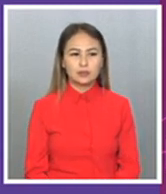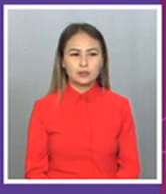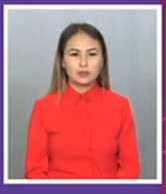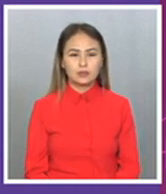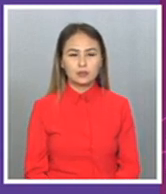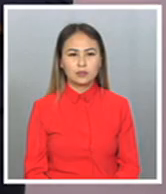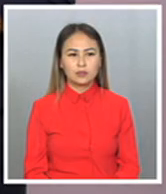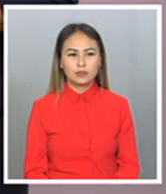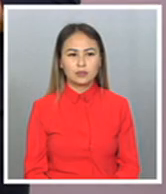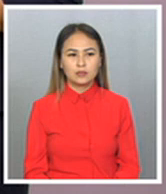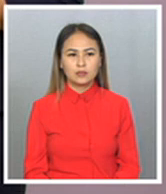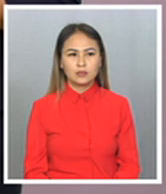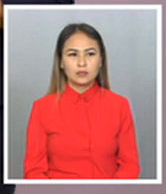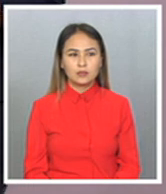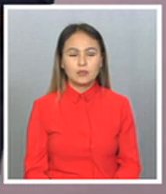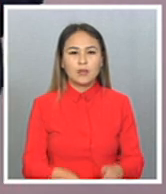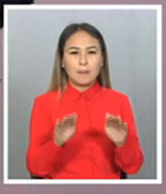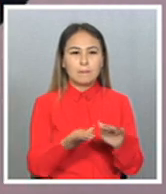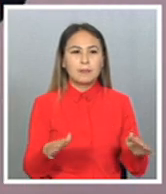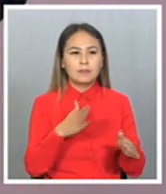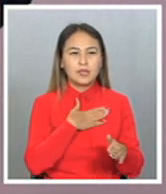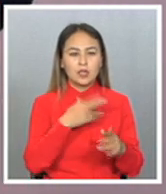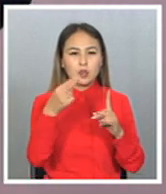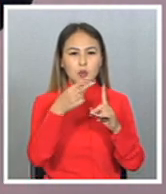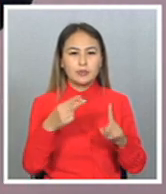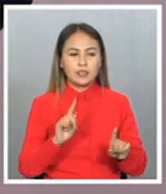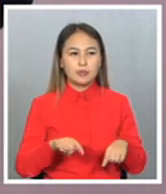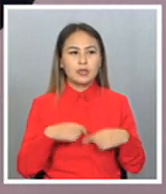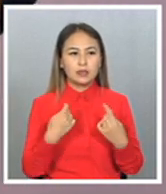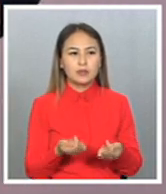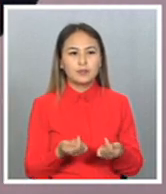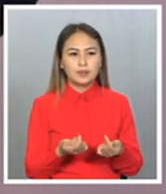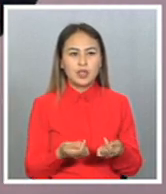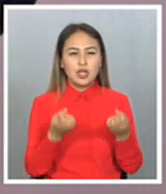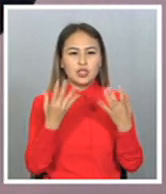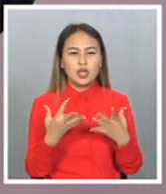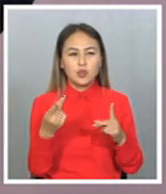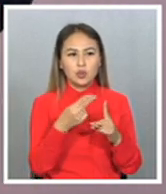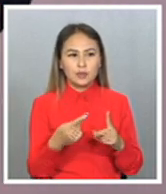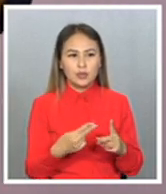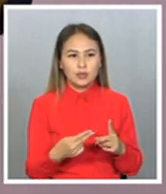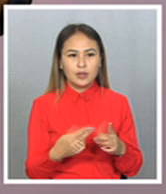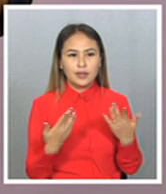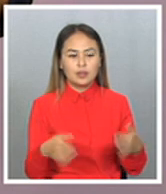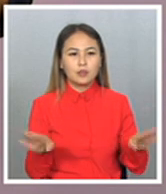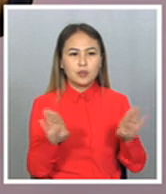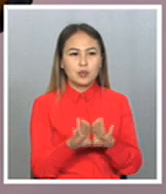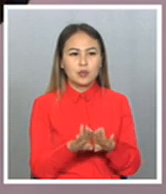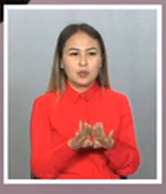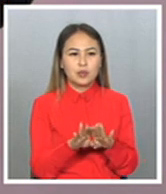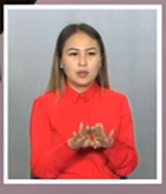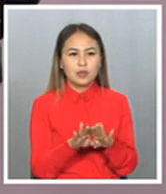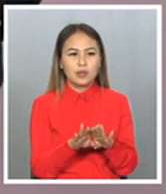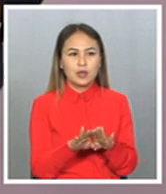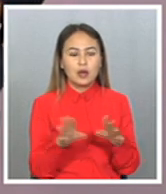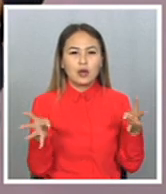көтерледі. Балалар, бізге сөйлемдер берілді. Жай сөйлемдер. Біз енді осыны